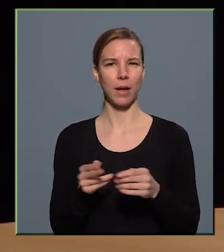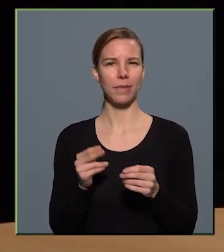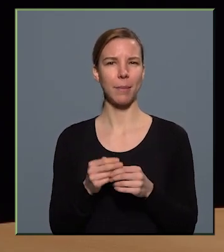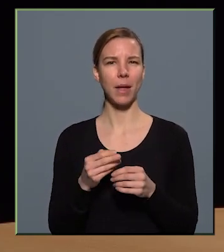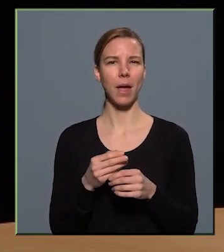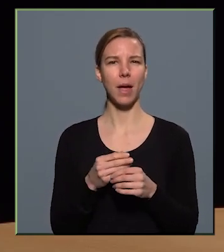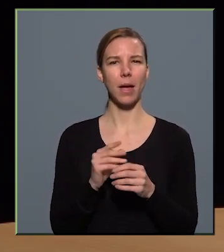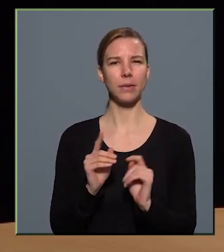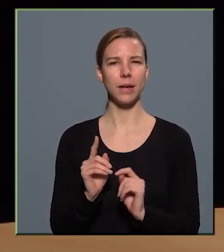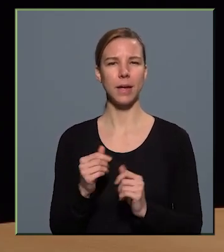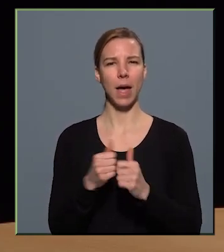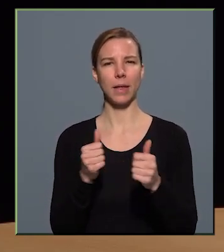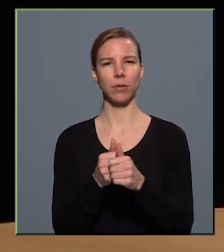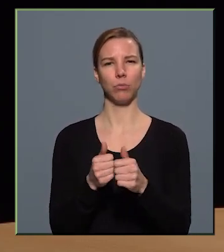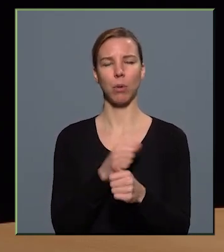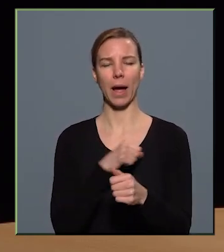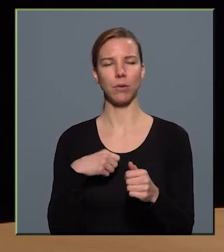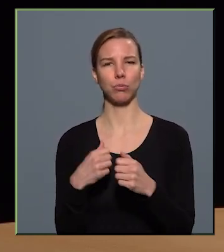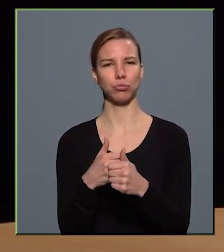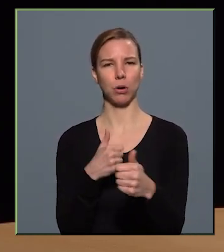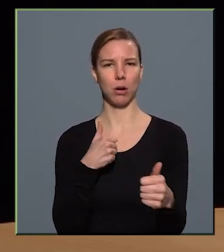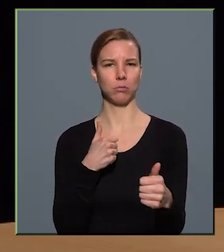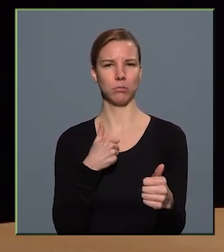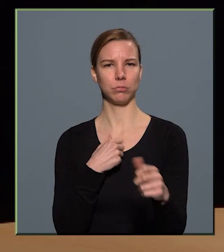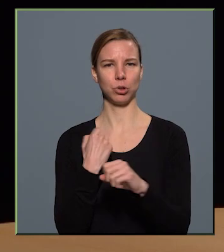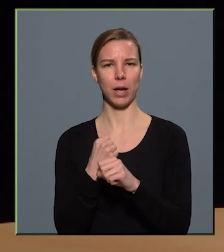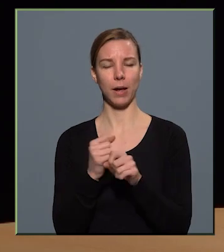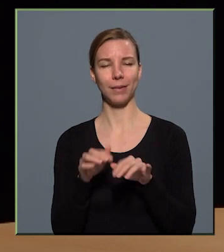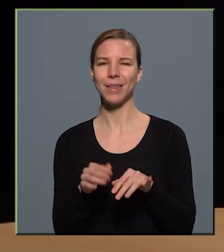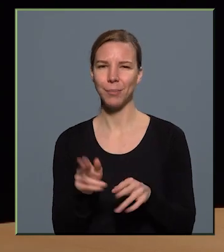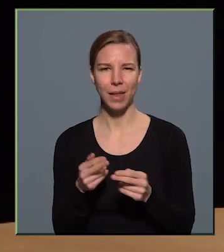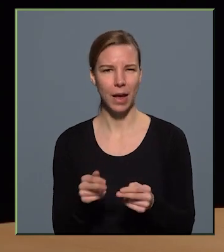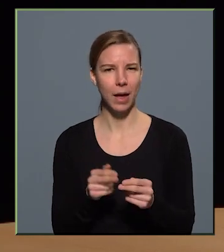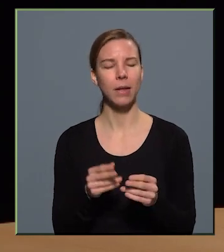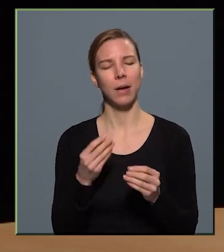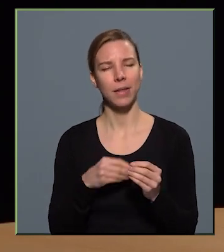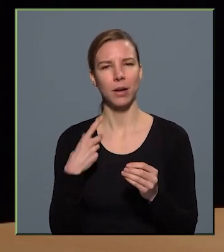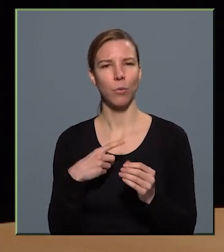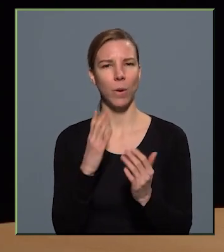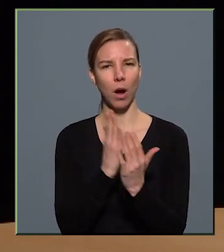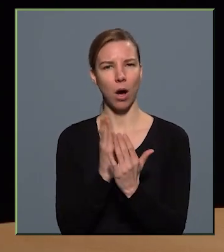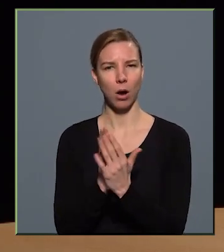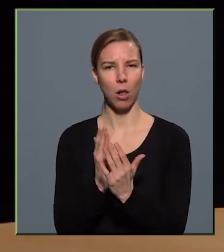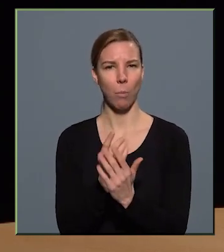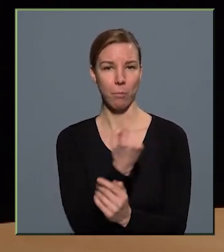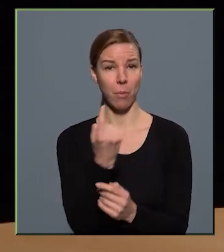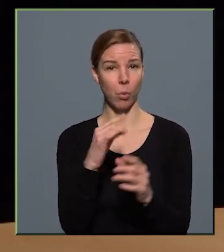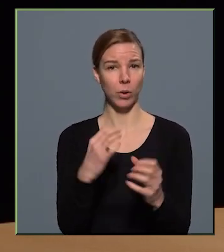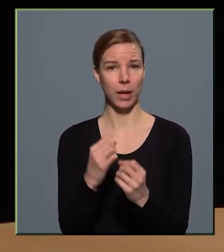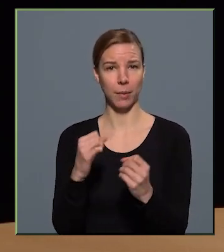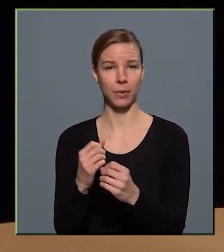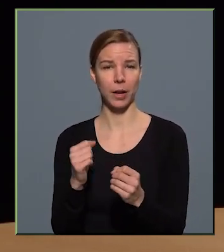elefántcsontoronyban végezni, és nagyon-nagyon sok alkalmat teremtettek arra maguk is, később az Energiainfo